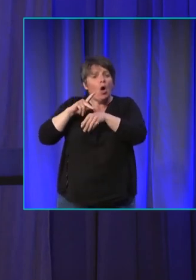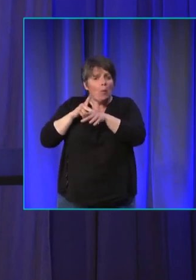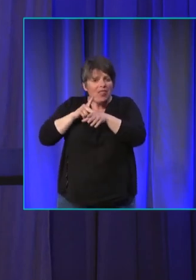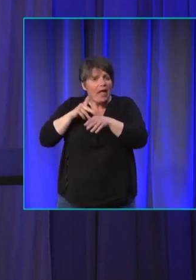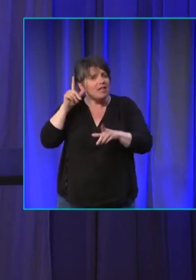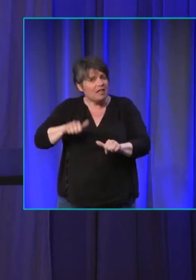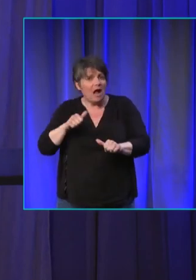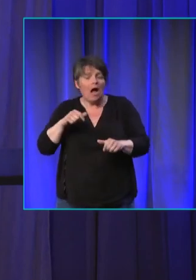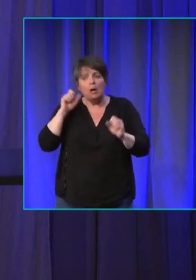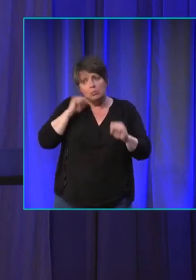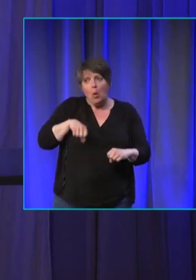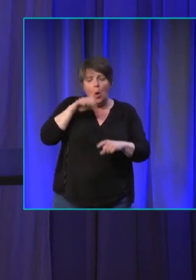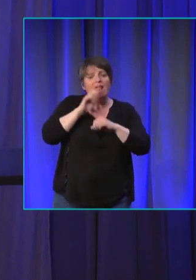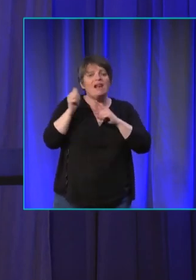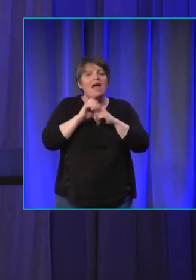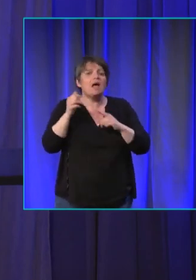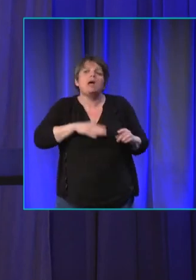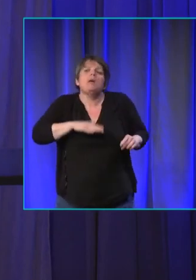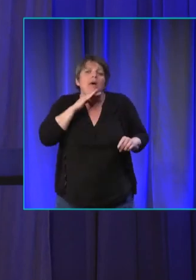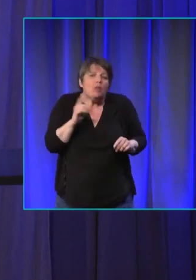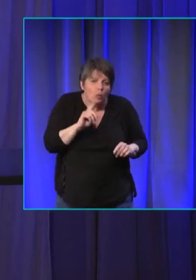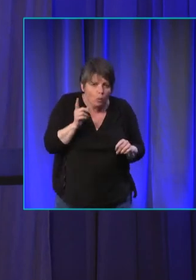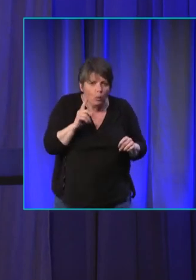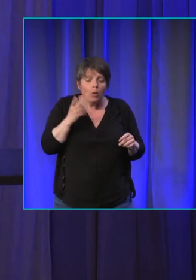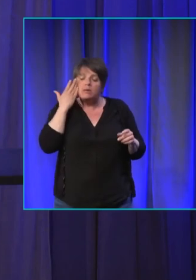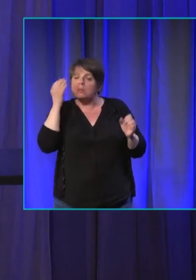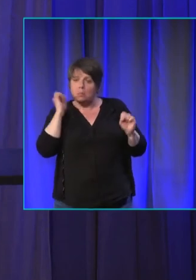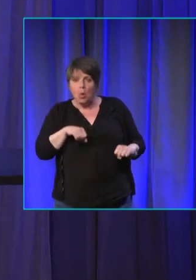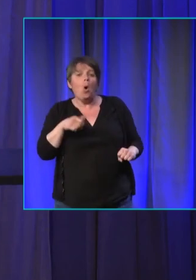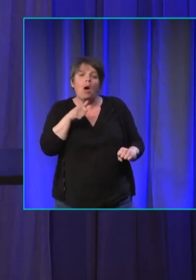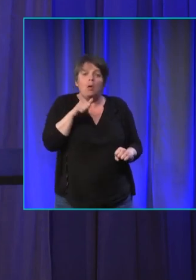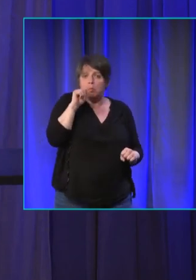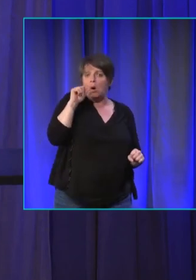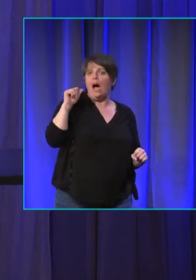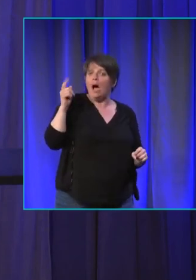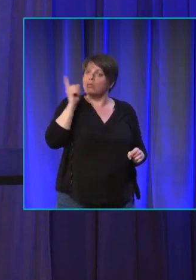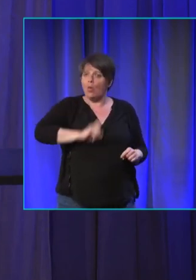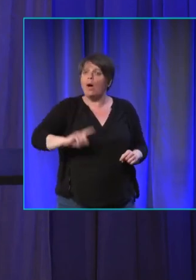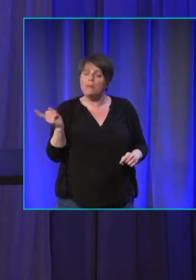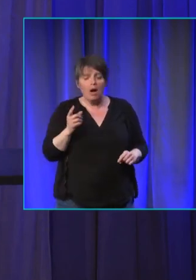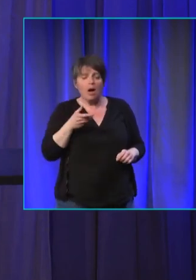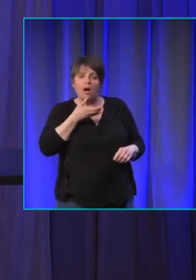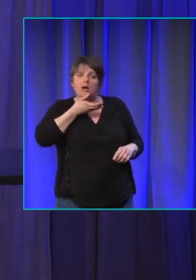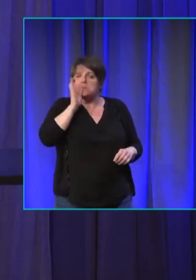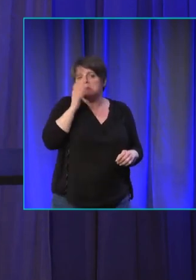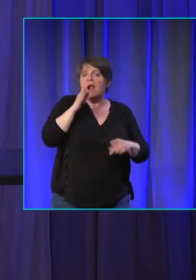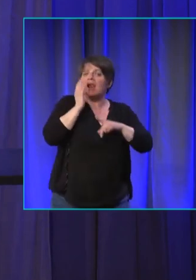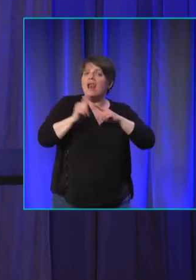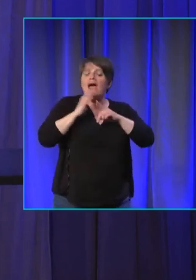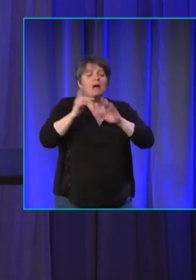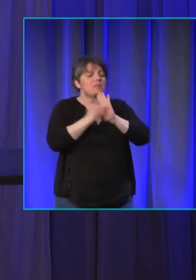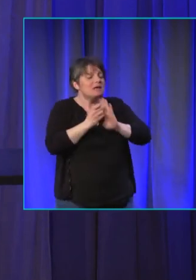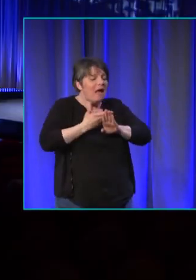lait, quand c'est possible, bien sûr, il faut savoir le conserver, mais quand c'est possible, pourquoi pas faire boire un verre de lait à des enfants.